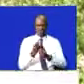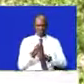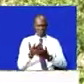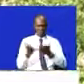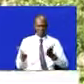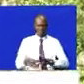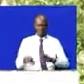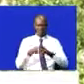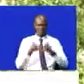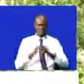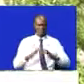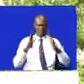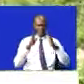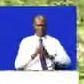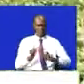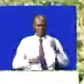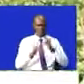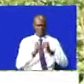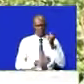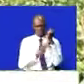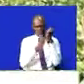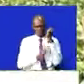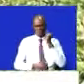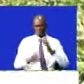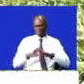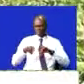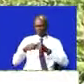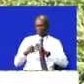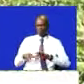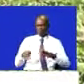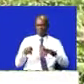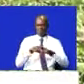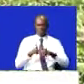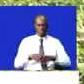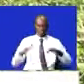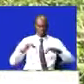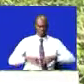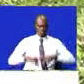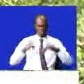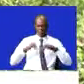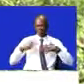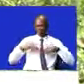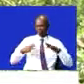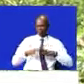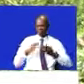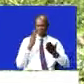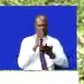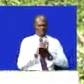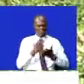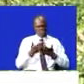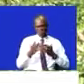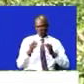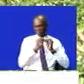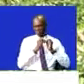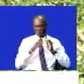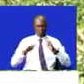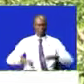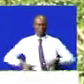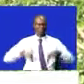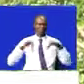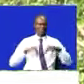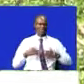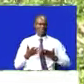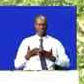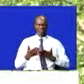ma ongore nyaka irumgo. Kata kamano, jodak maka to chalo kagima osekawe kaka gino endo ma gidago